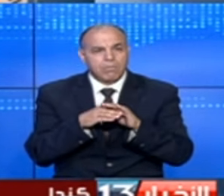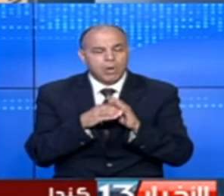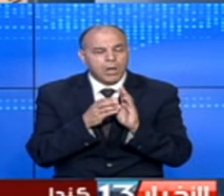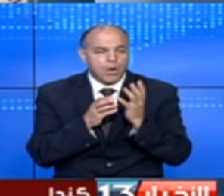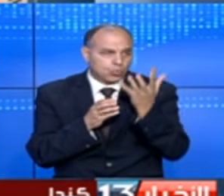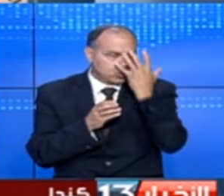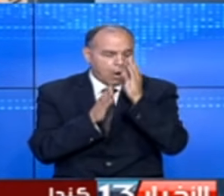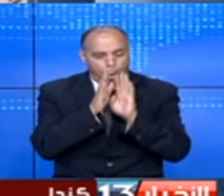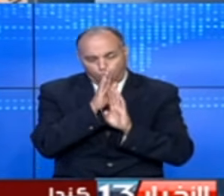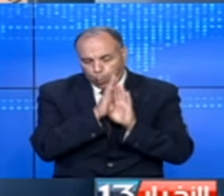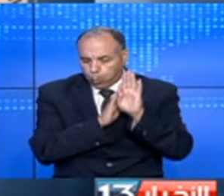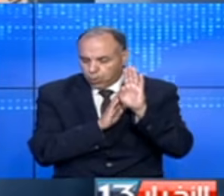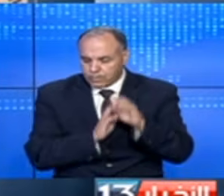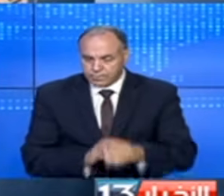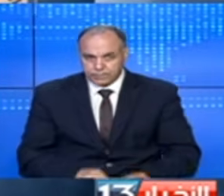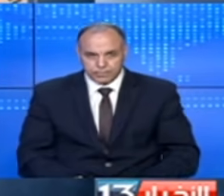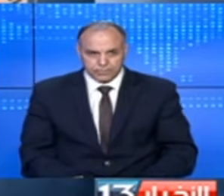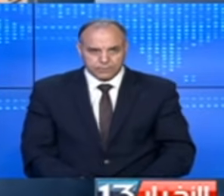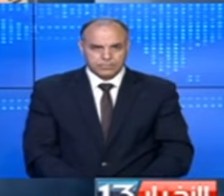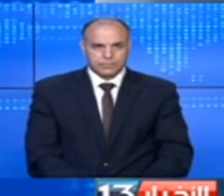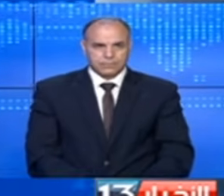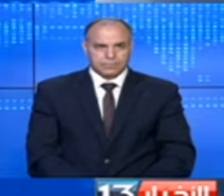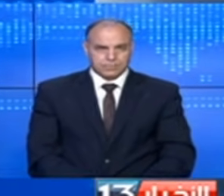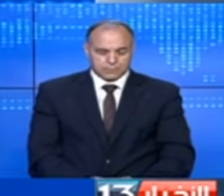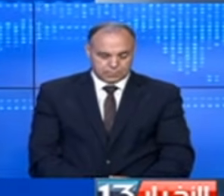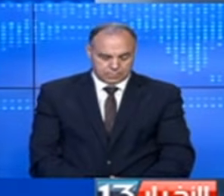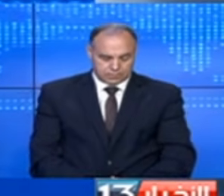ارتفاع درجات الحرارة.